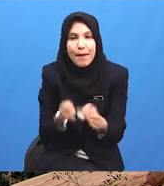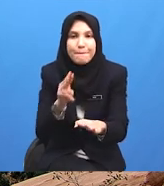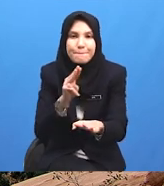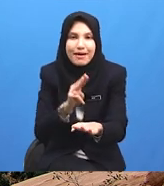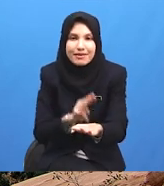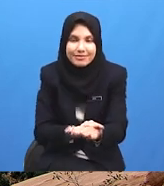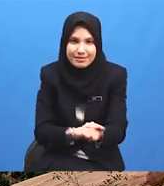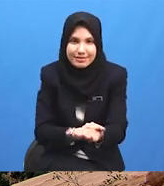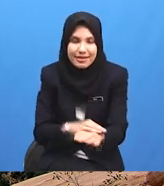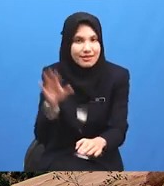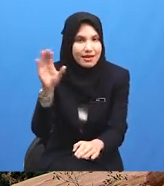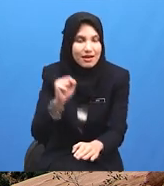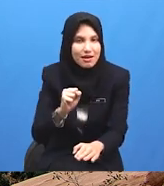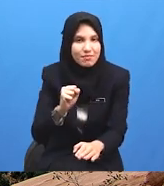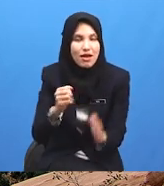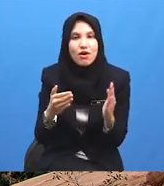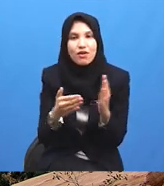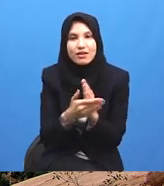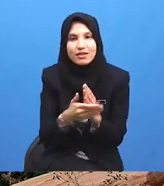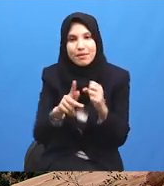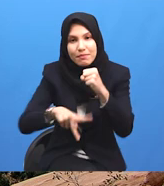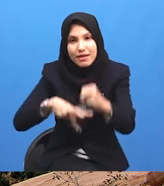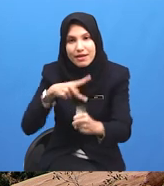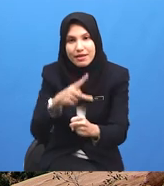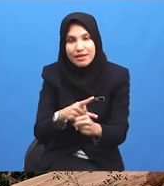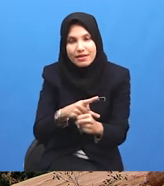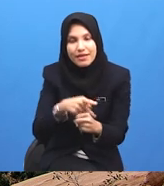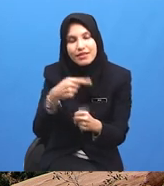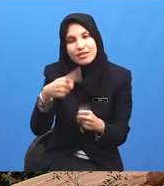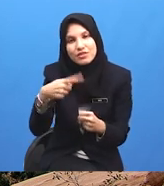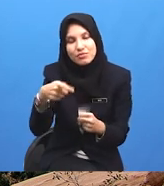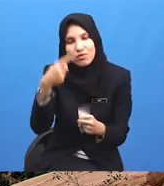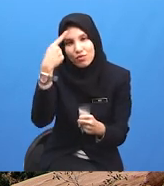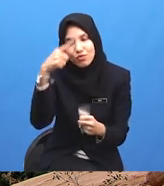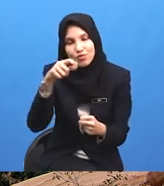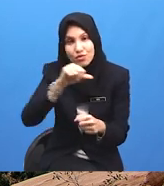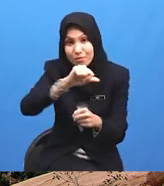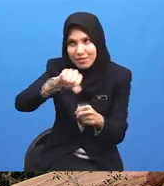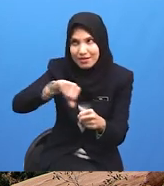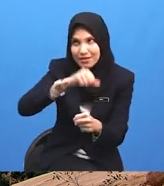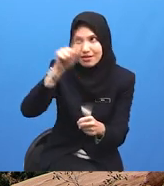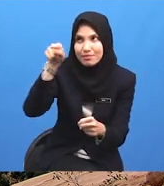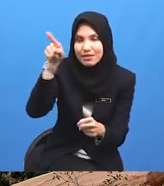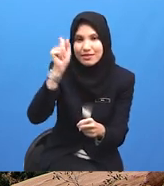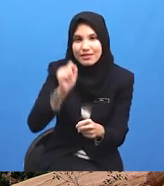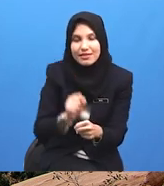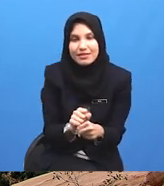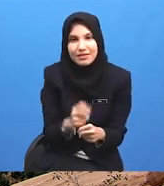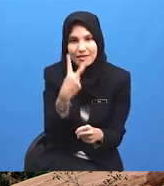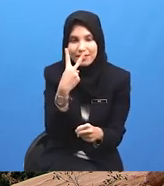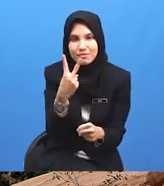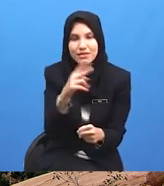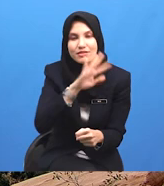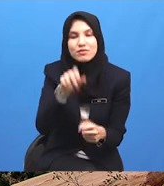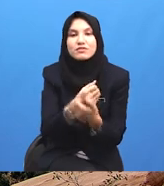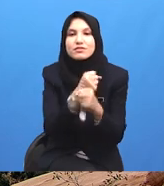masa yang diambil oleh planet tersebut untuk mengelilingi matahari. Nampaknya kamu semua sudah bersedia